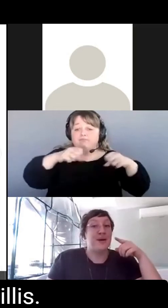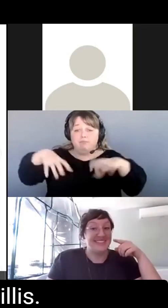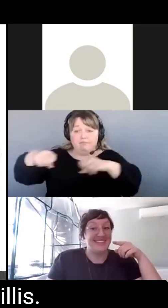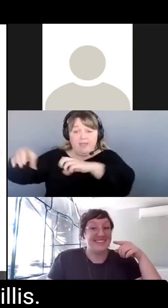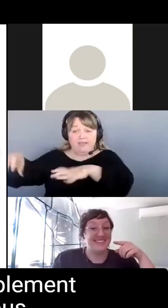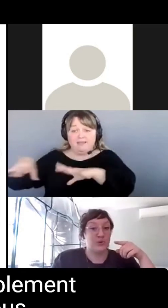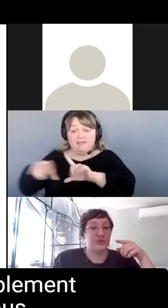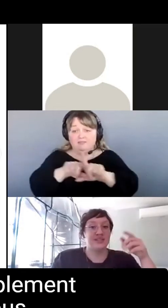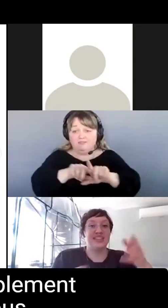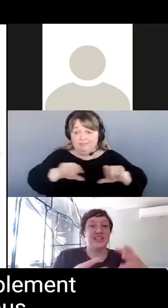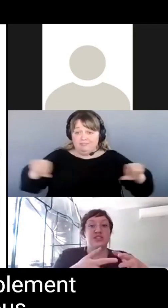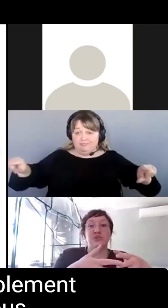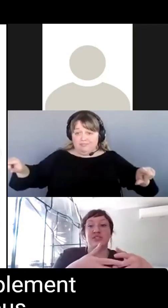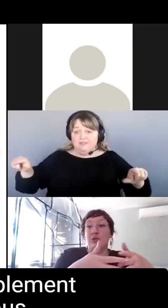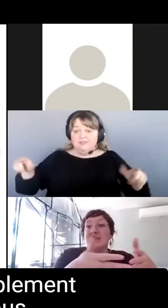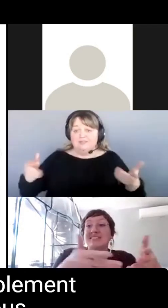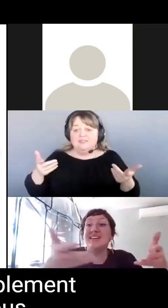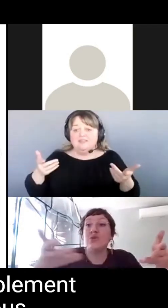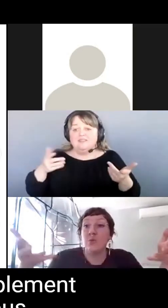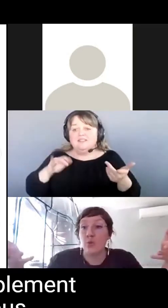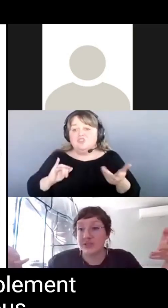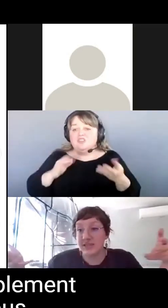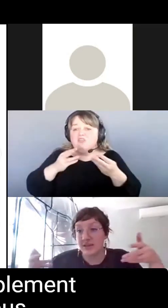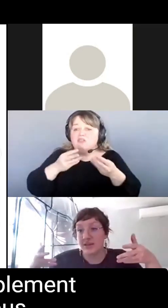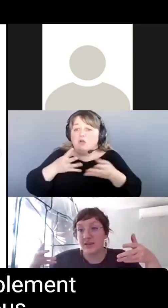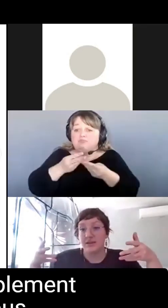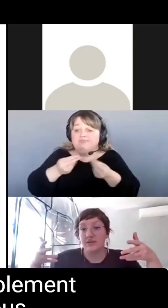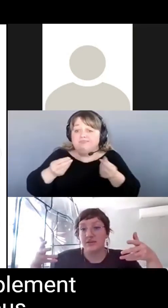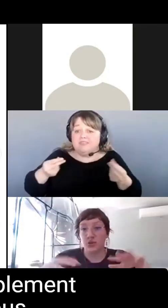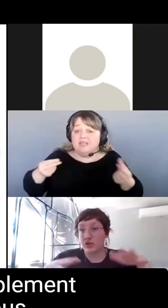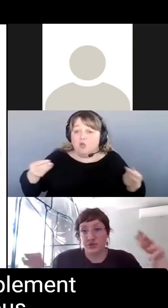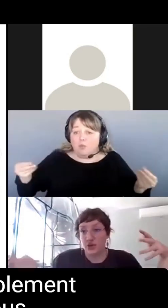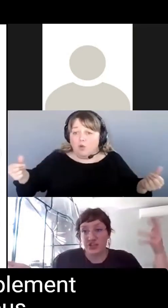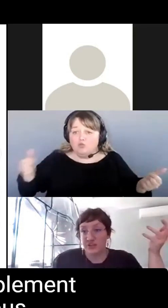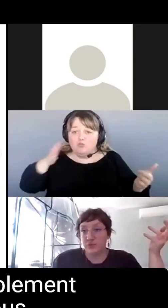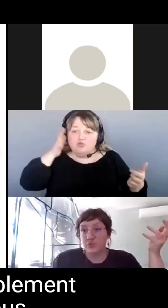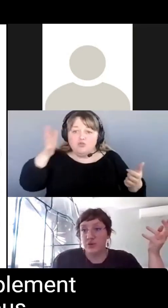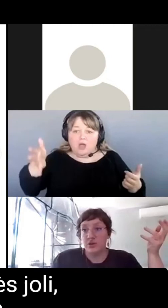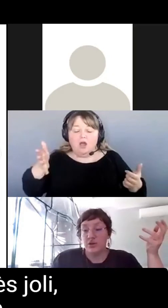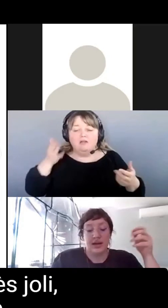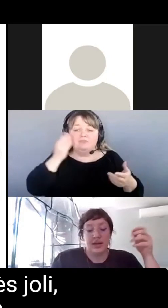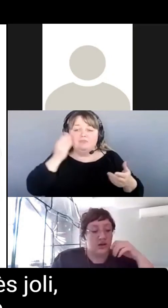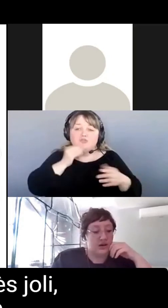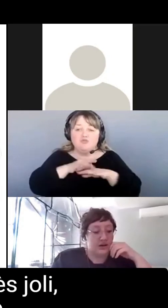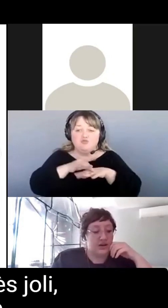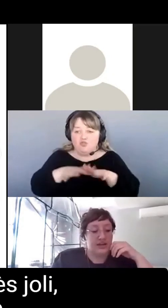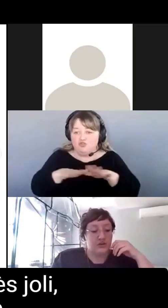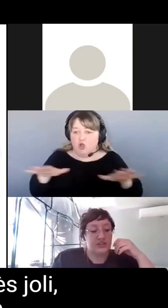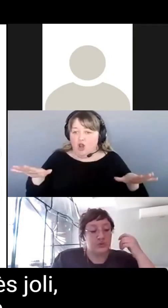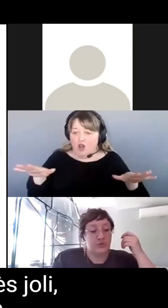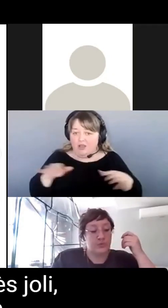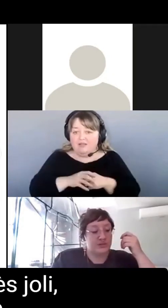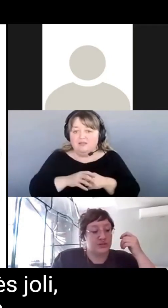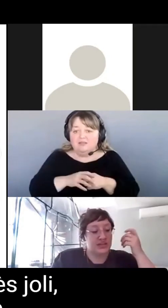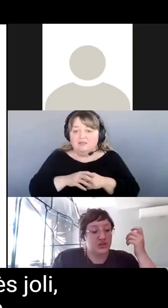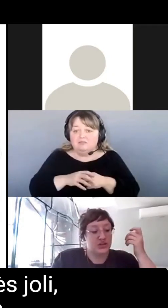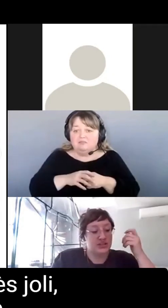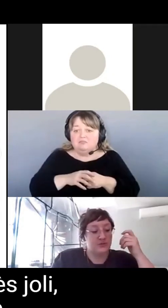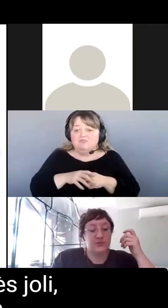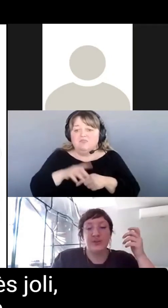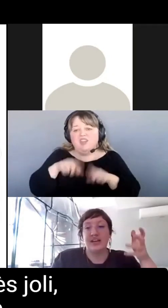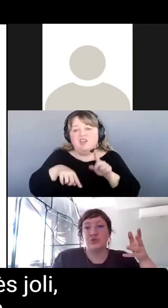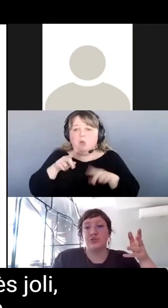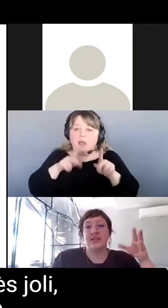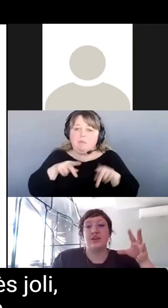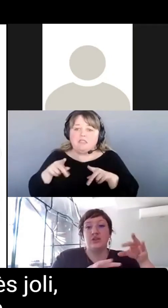comme paillis. Donc, c'est quelque chose qui va simplement se décomposer sur le sol chez vous. Alors, il y en a qui ne trouvent pas ça très joli.